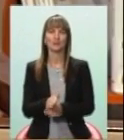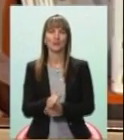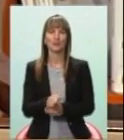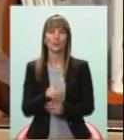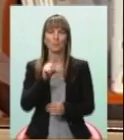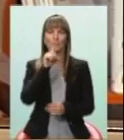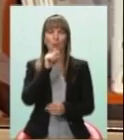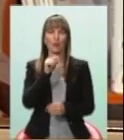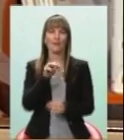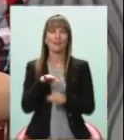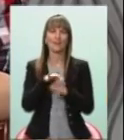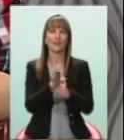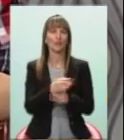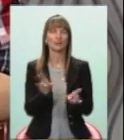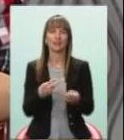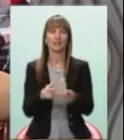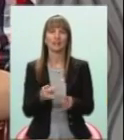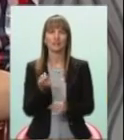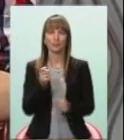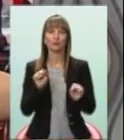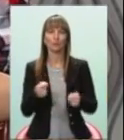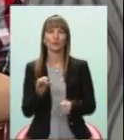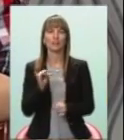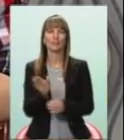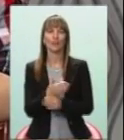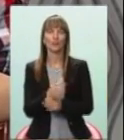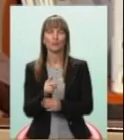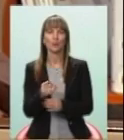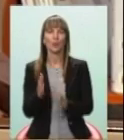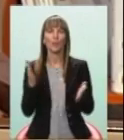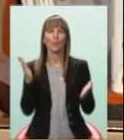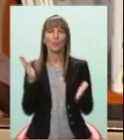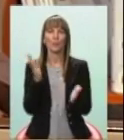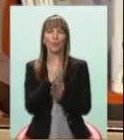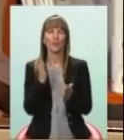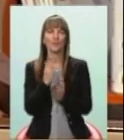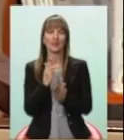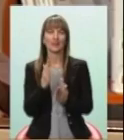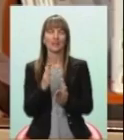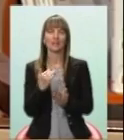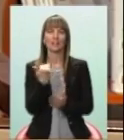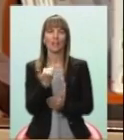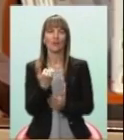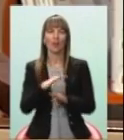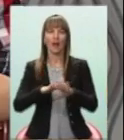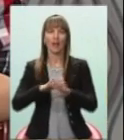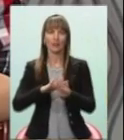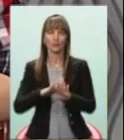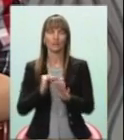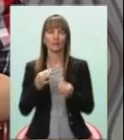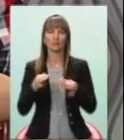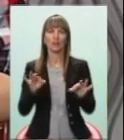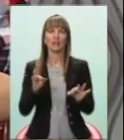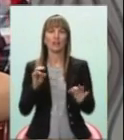Попугай, разве надо выгуливать? Напевно, трошки можно и выгуливать, оскільки провітрювати его, або дома. Клітку, так, выпускать его на повітря,